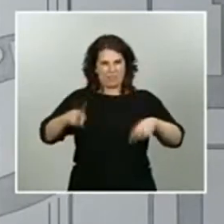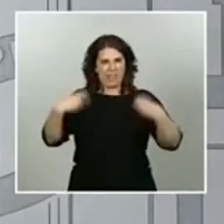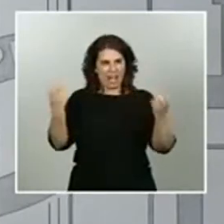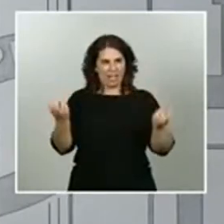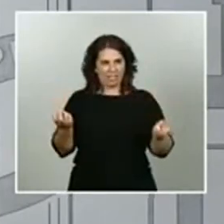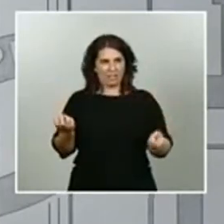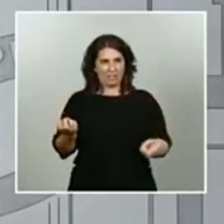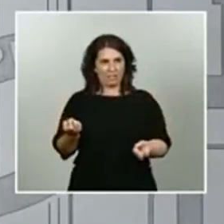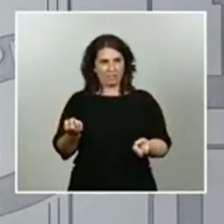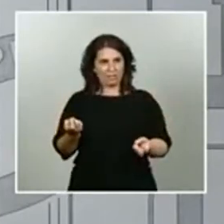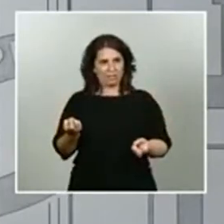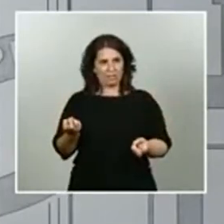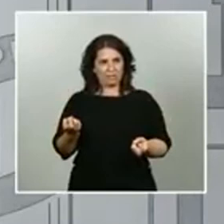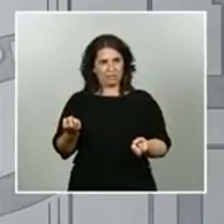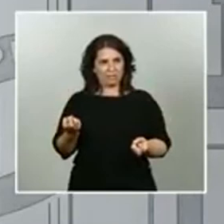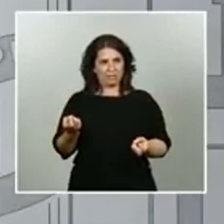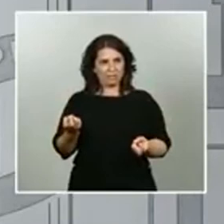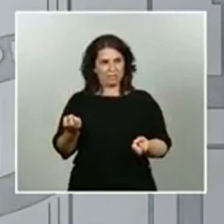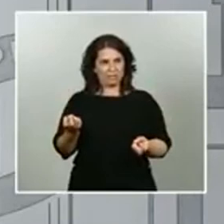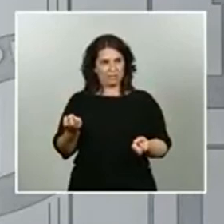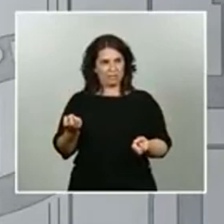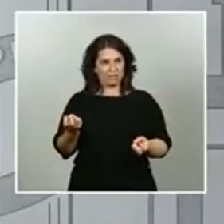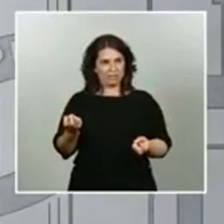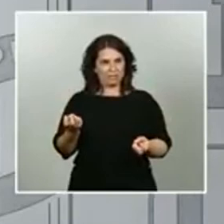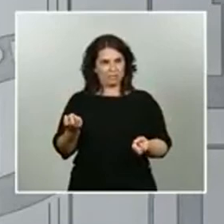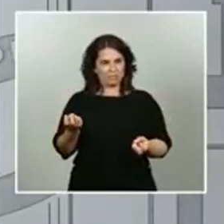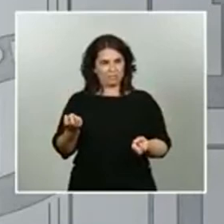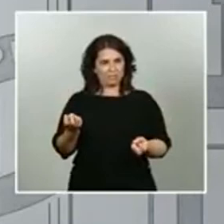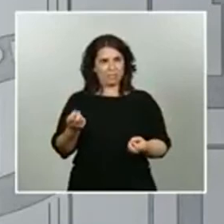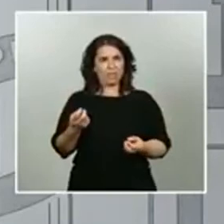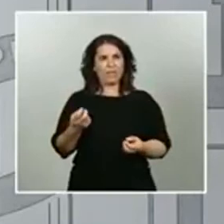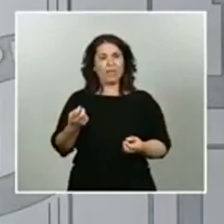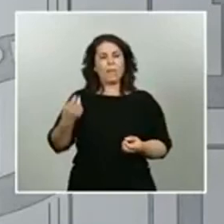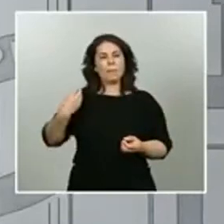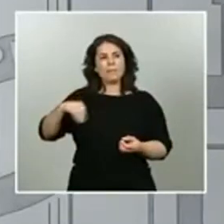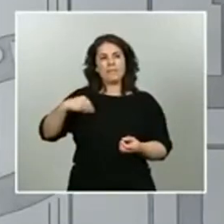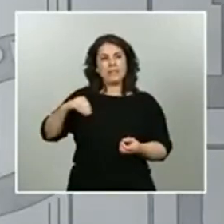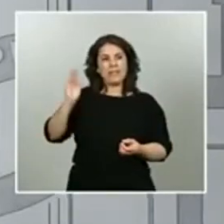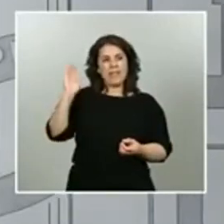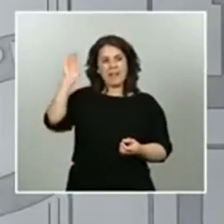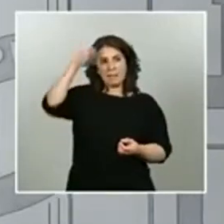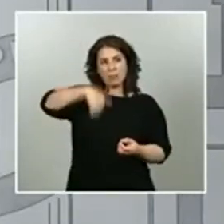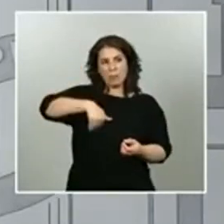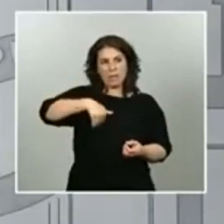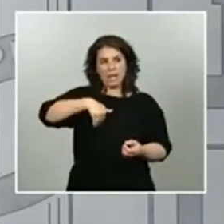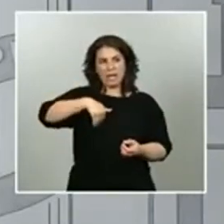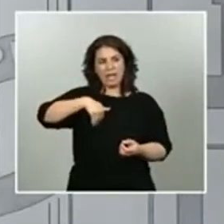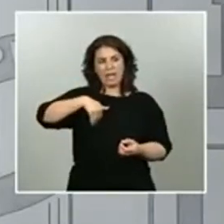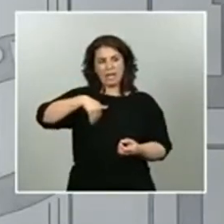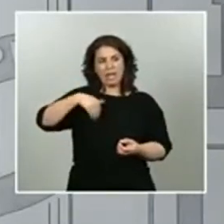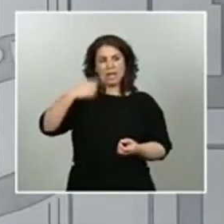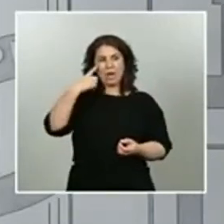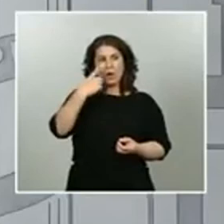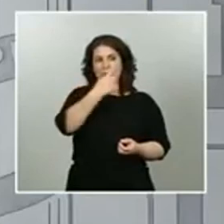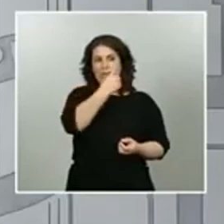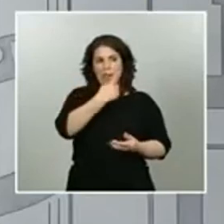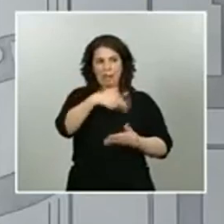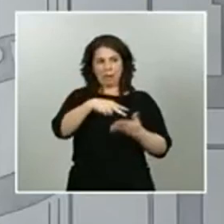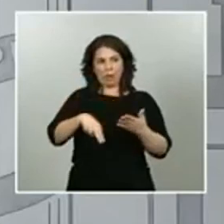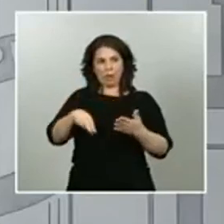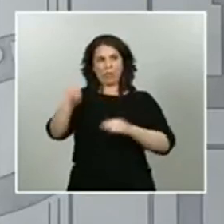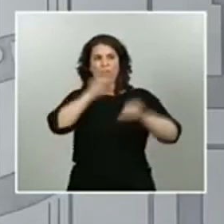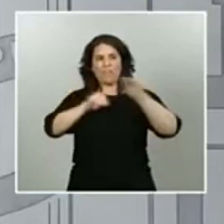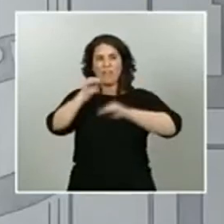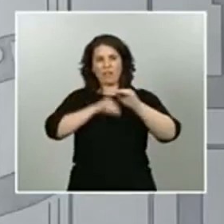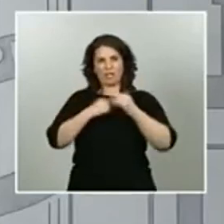della Repubblica ha formulato a suo tempo, e quella sarà sicuramente l'occasione. C'è già un'intesa di